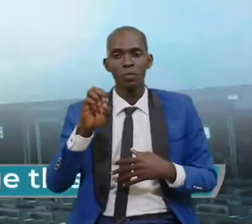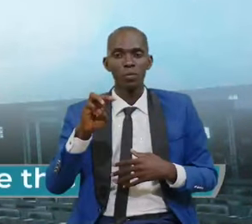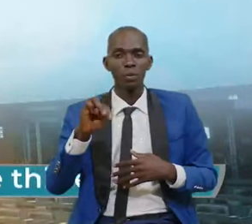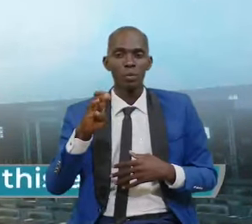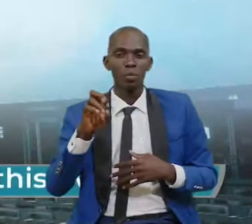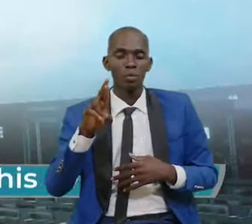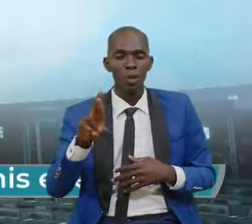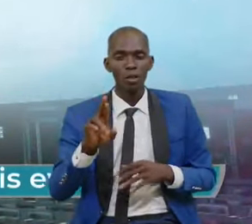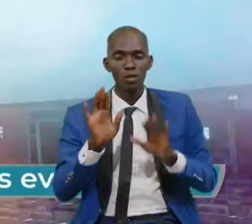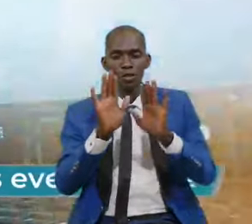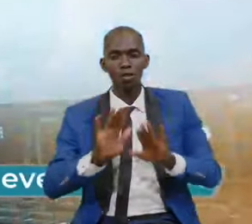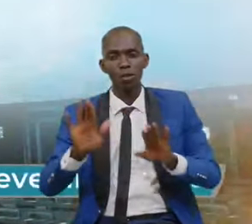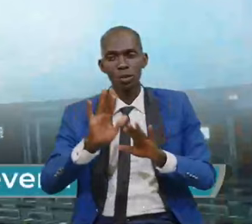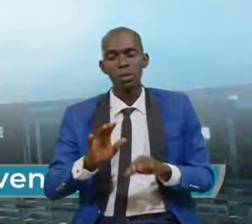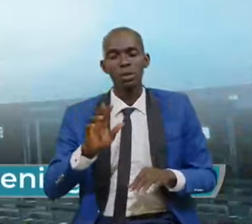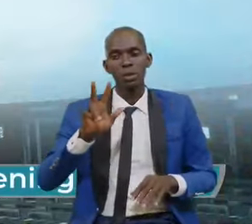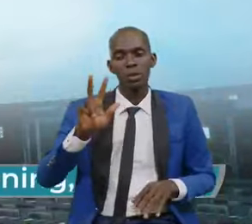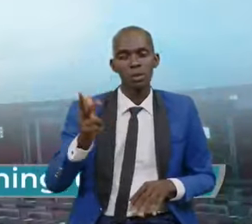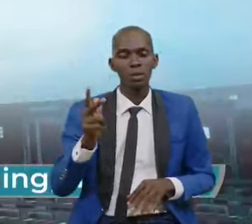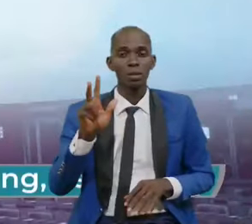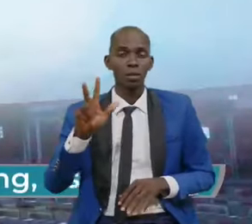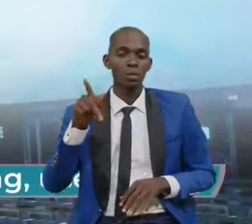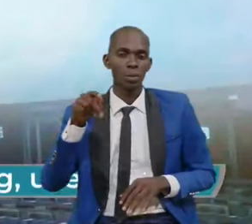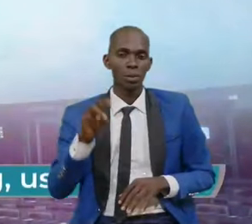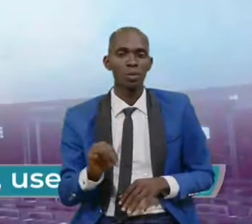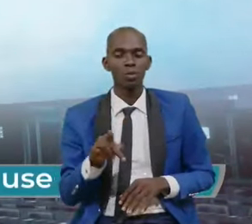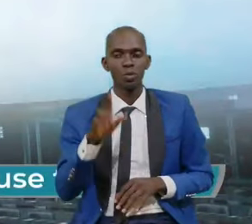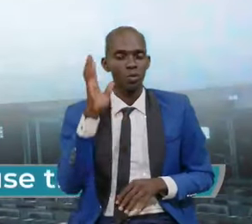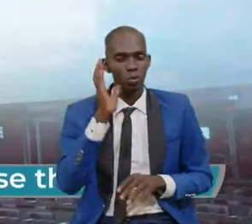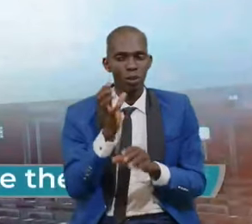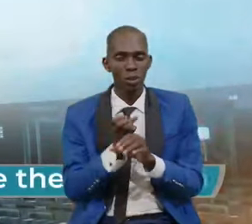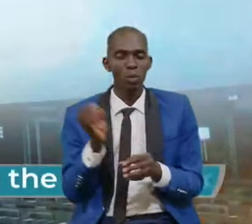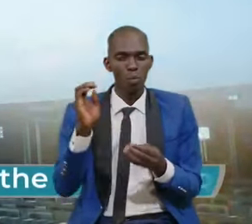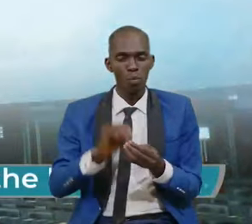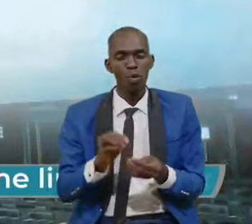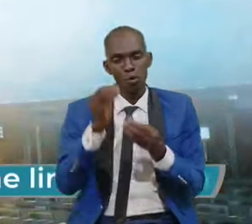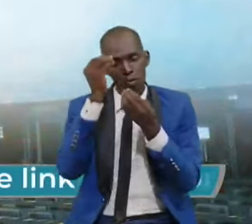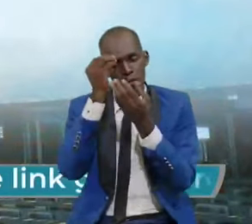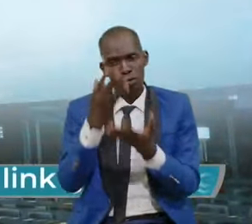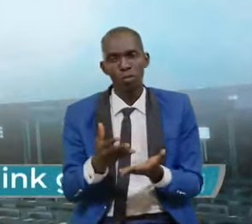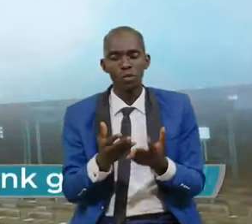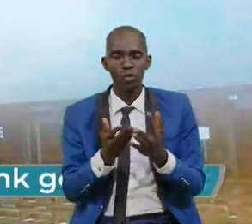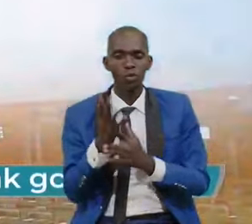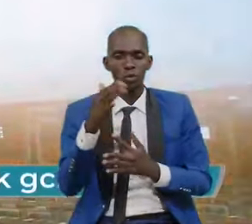2023. On vous donnera les détails dans vos pays, dans vos nations.